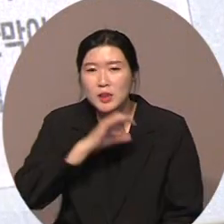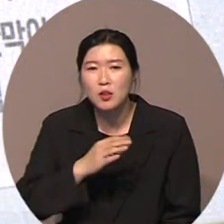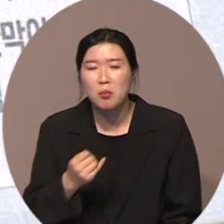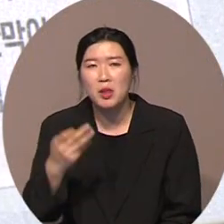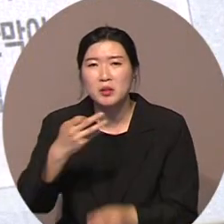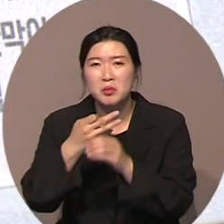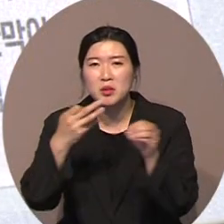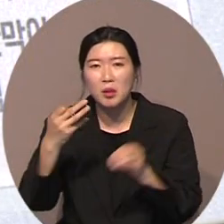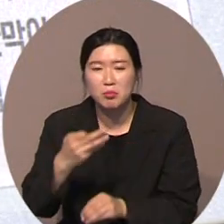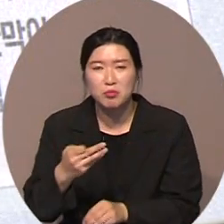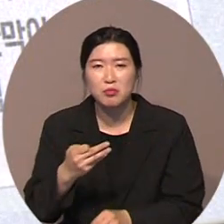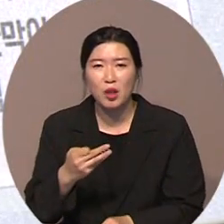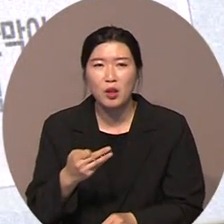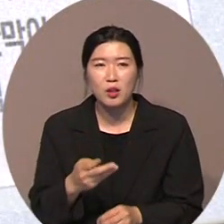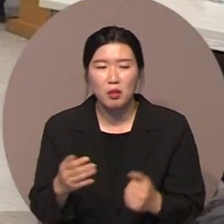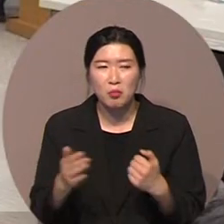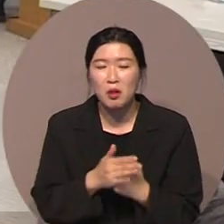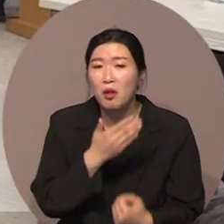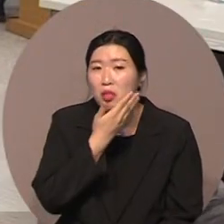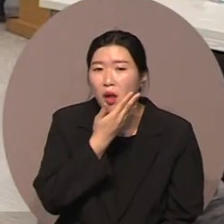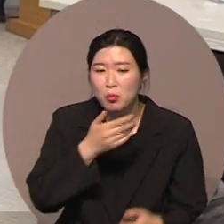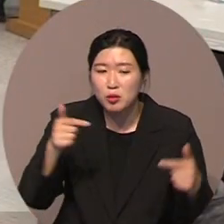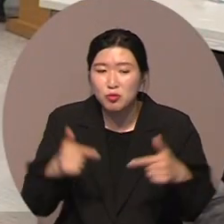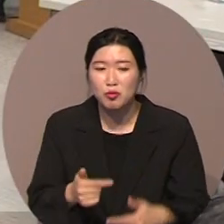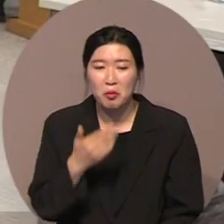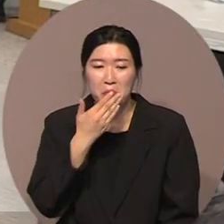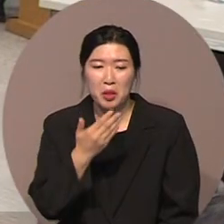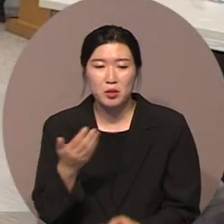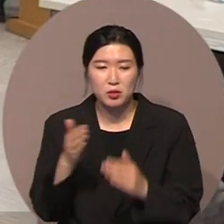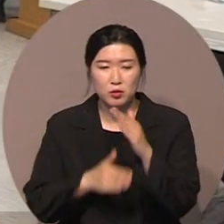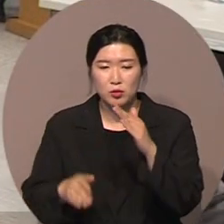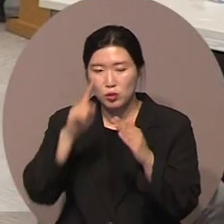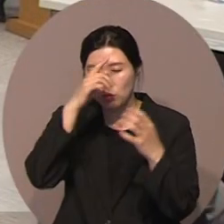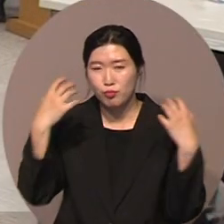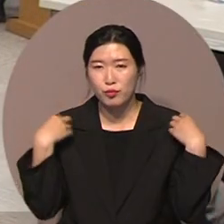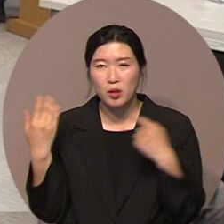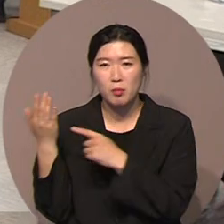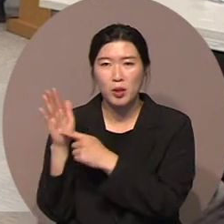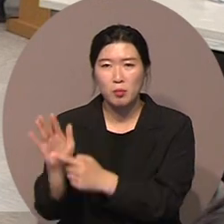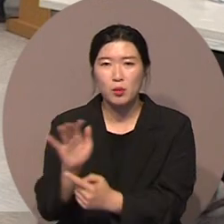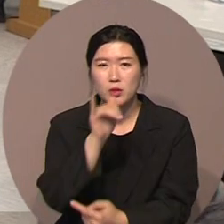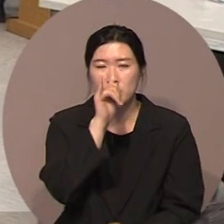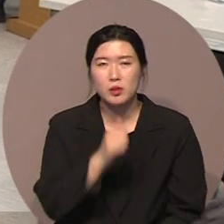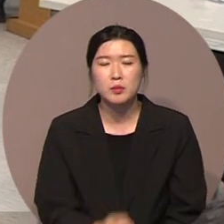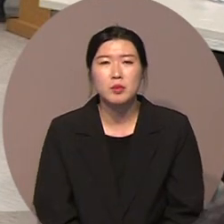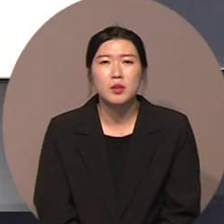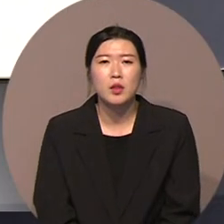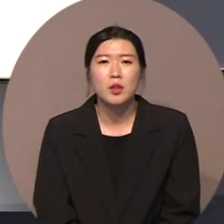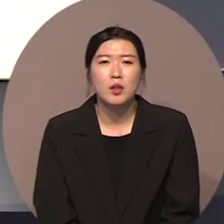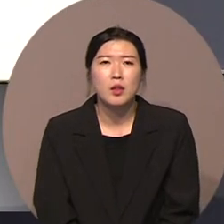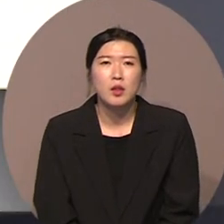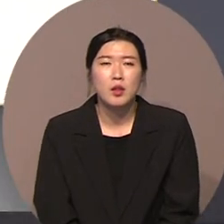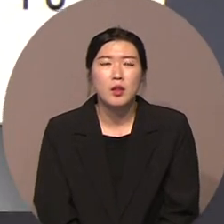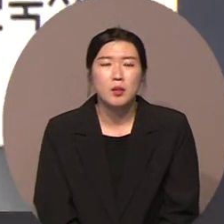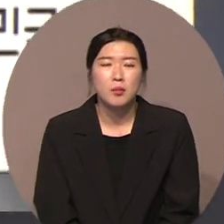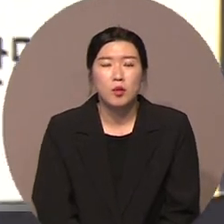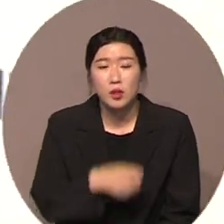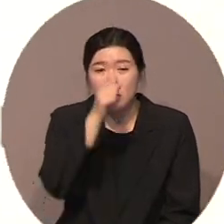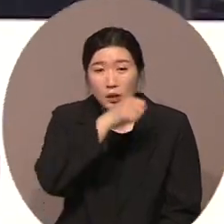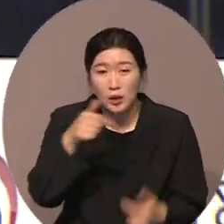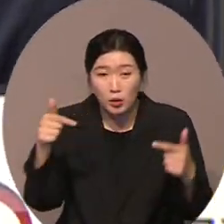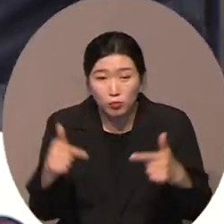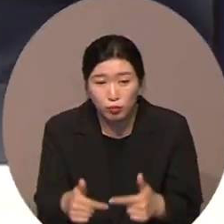삭감해 비효율과 낭비 요소를 걷어냈다는 게 정부 설명입니다. 국가적인 연구개발 예산이 줄어든 건